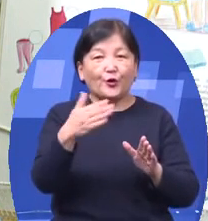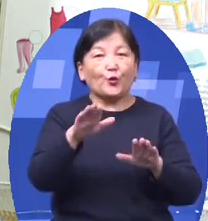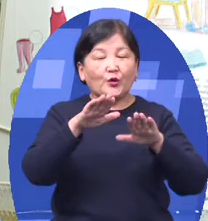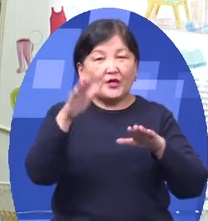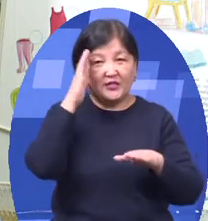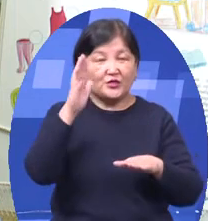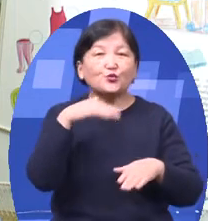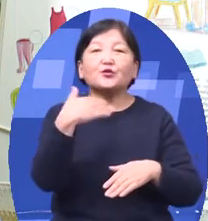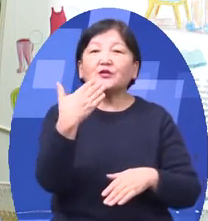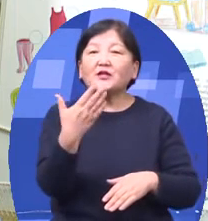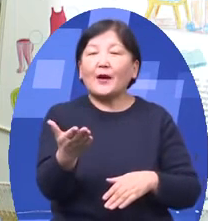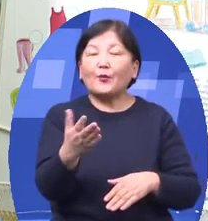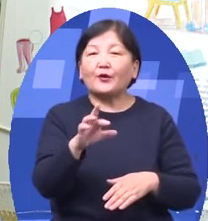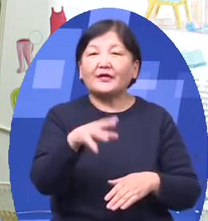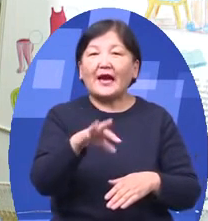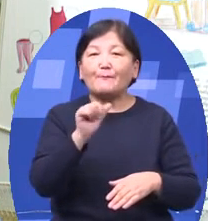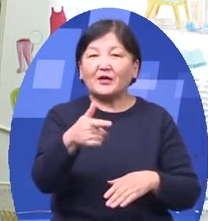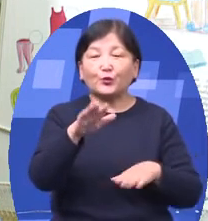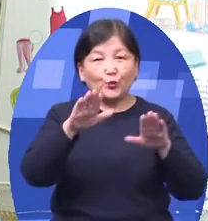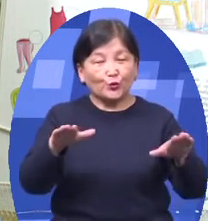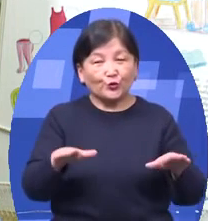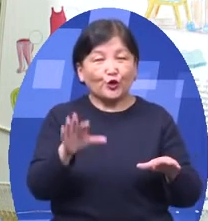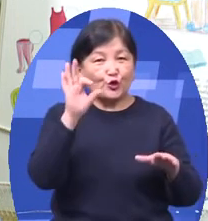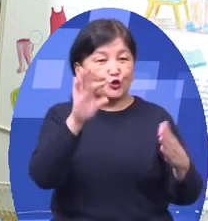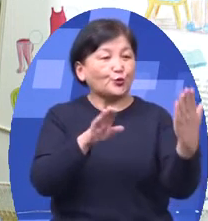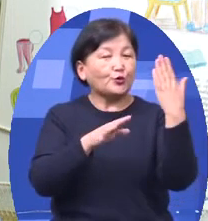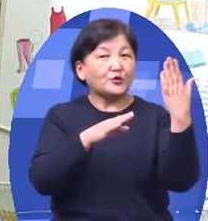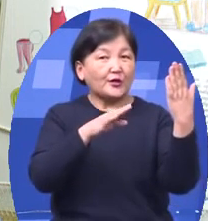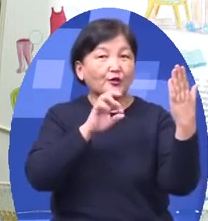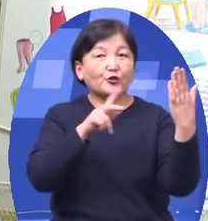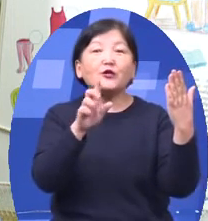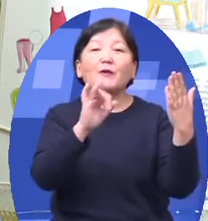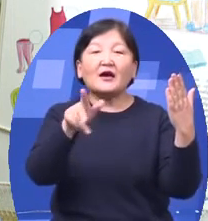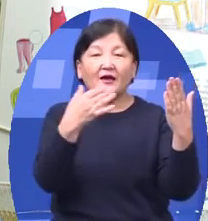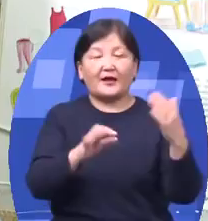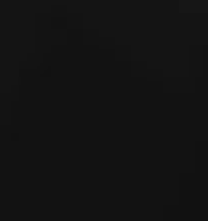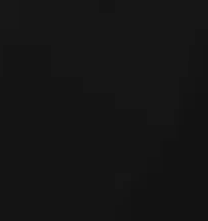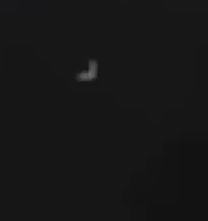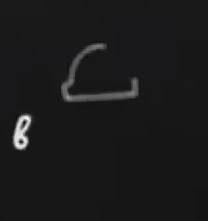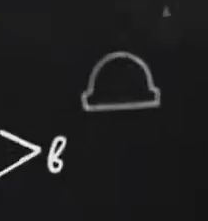Тийм учраас эцэг эхчүүд та бүхэн ямагт хүүхдийнхээ зөв талтны тусгал нь байгаарай.